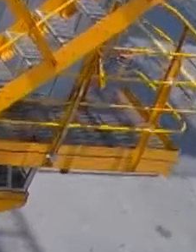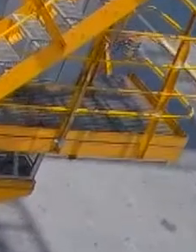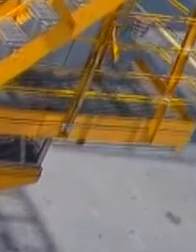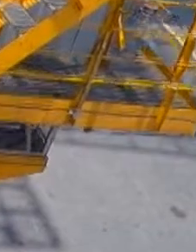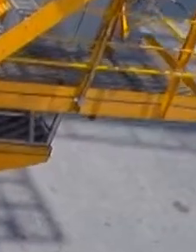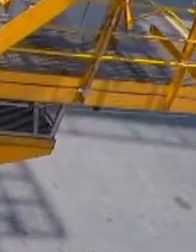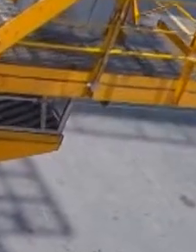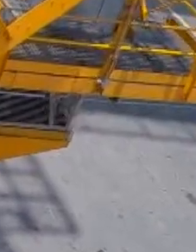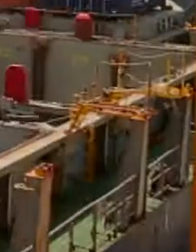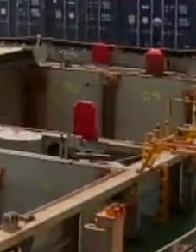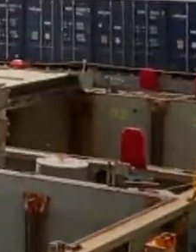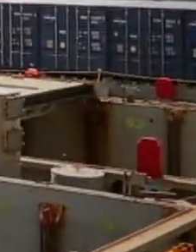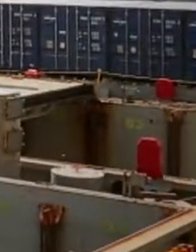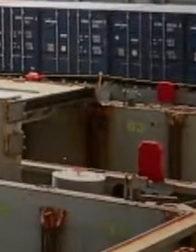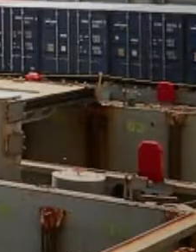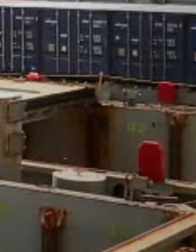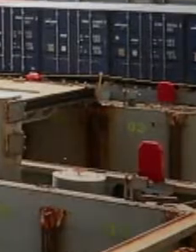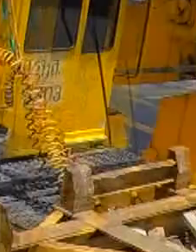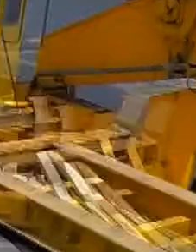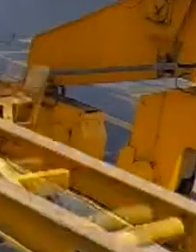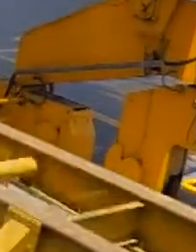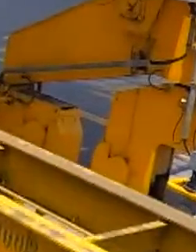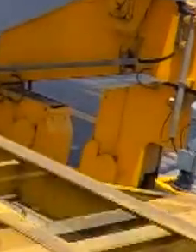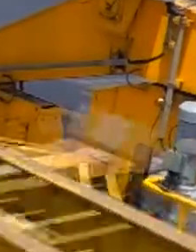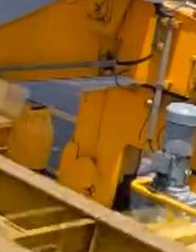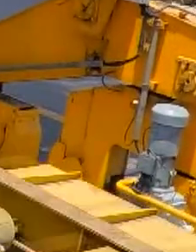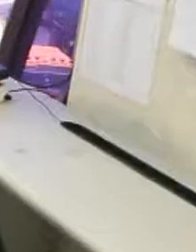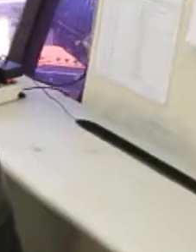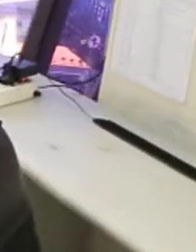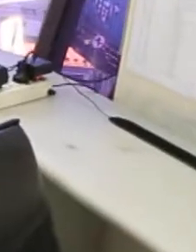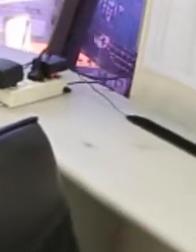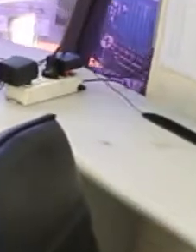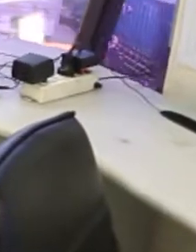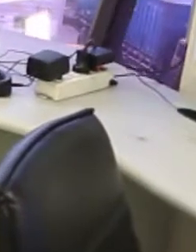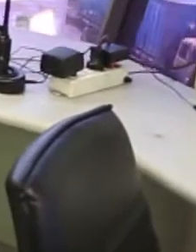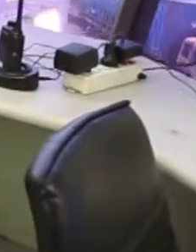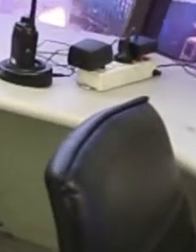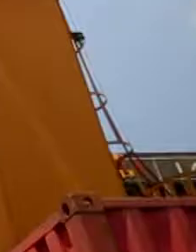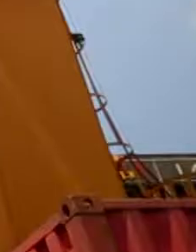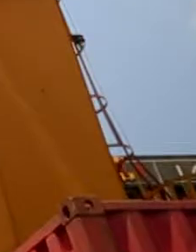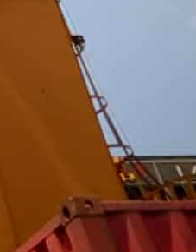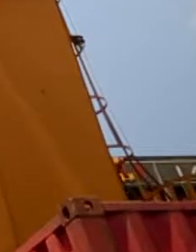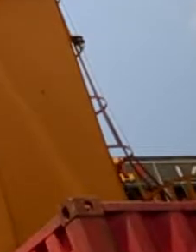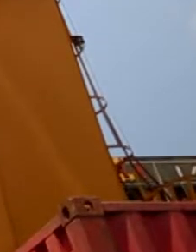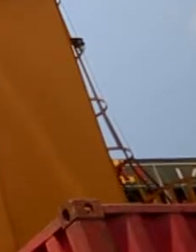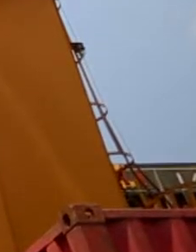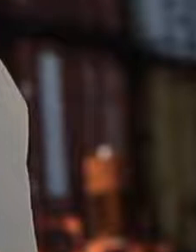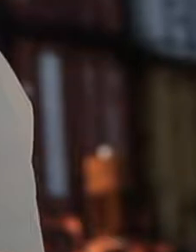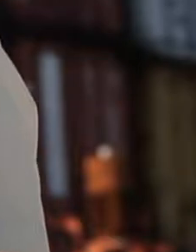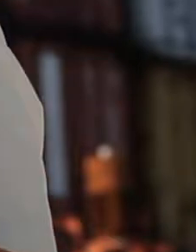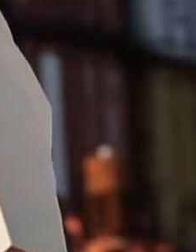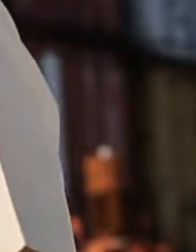ให้แข็งแกร่งสามารถแข่งขันได้ในระดับสากลและก้าวสู่ระดับโลกอย่างเต็มภาคภูมิเราภูมิใ